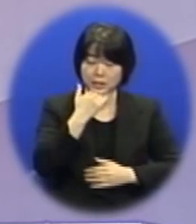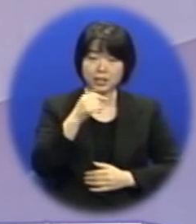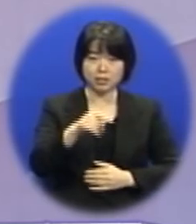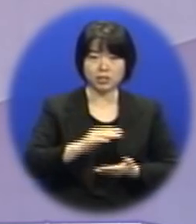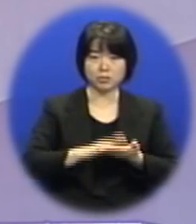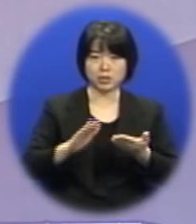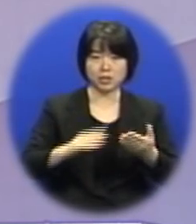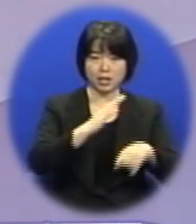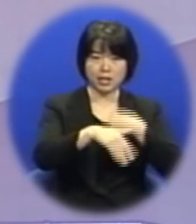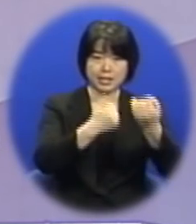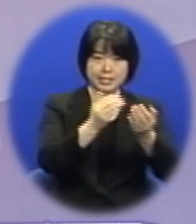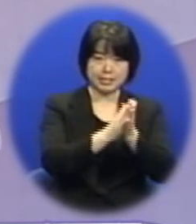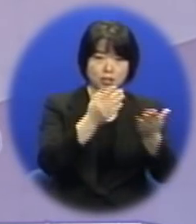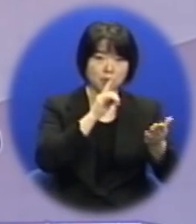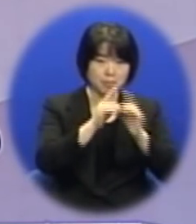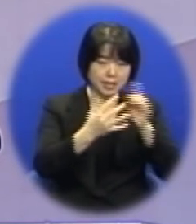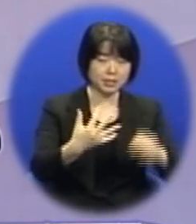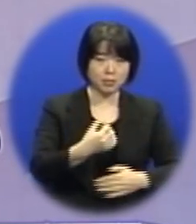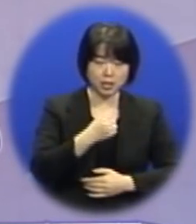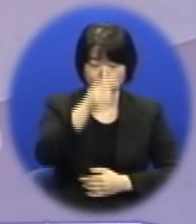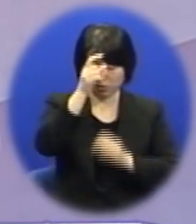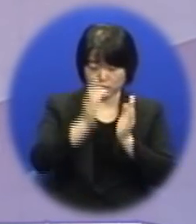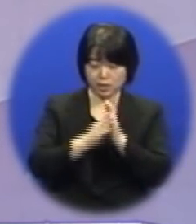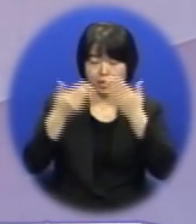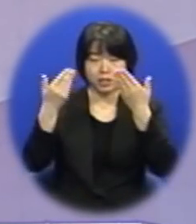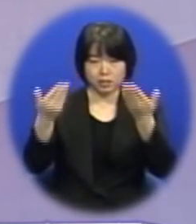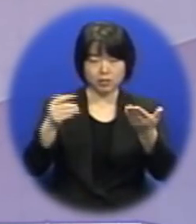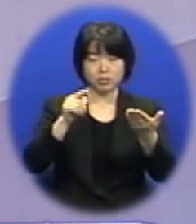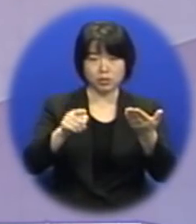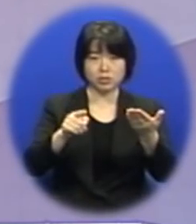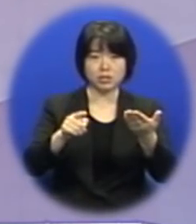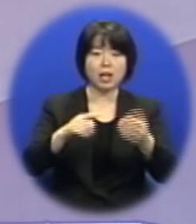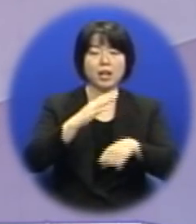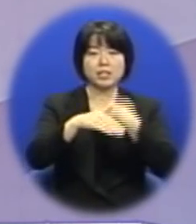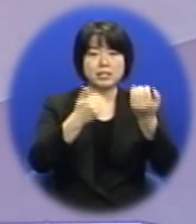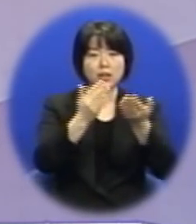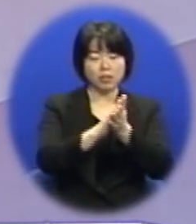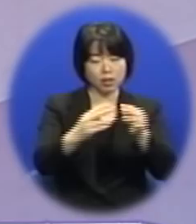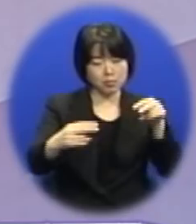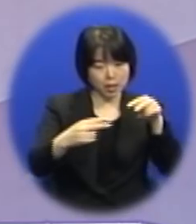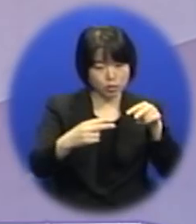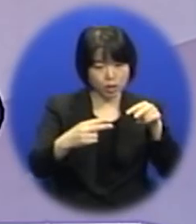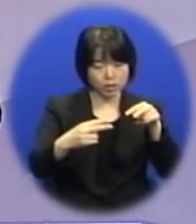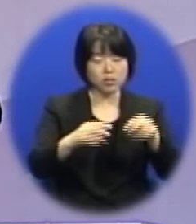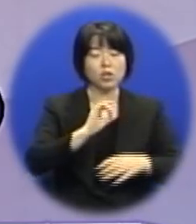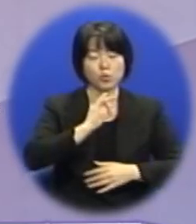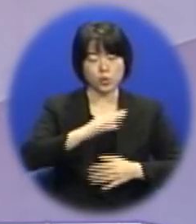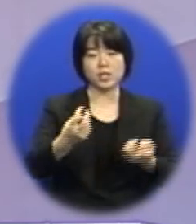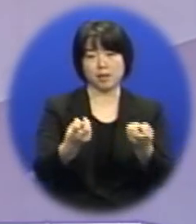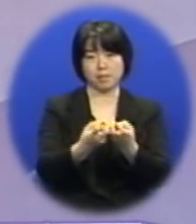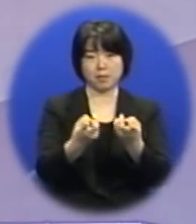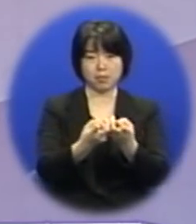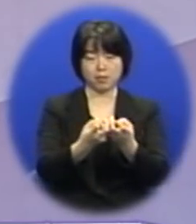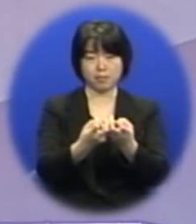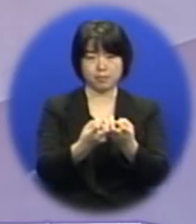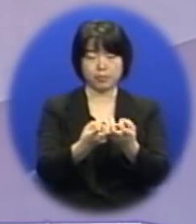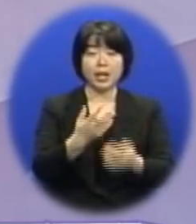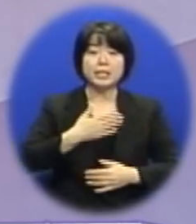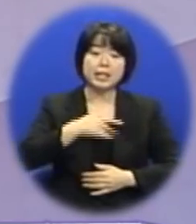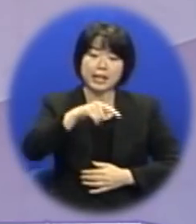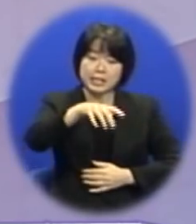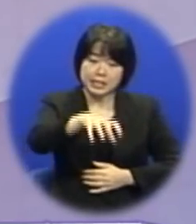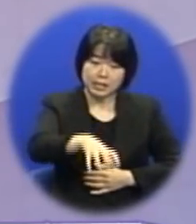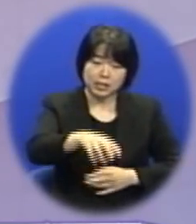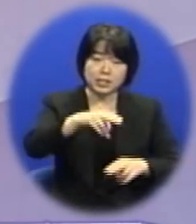말씀으로 기도하는 것이야말로 성경을 대하는 유일한 방법입니다. 제가 여기까지, 이